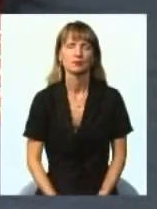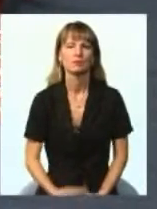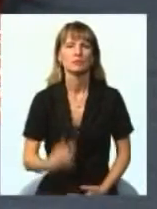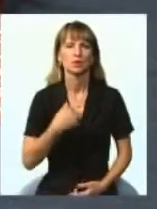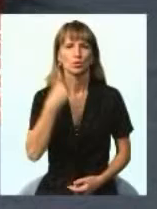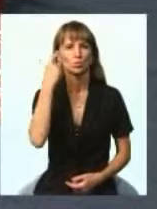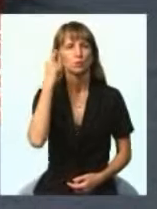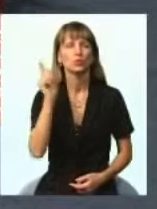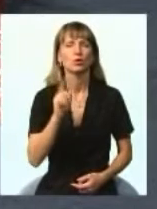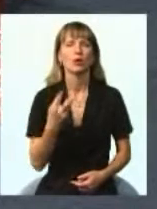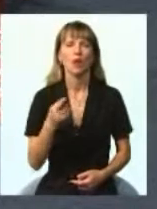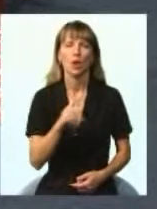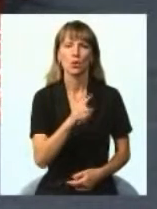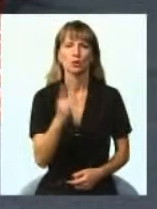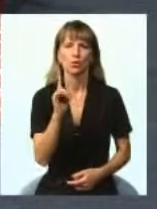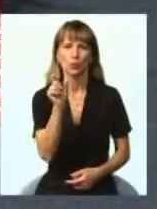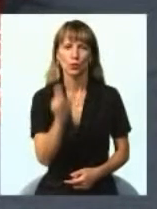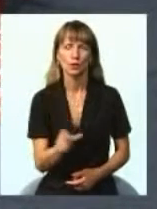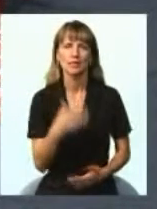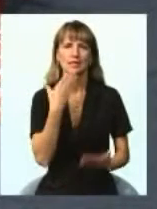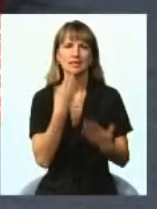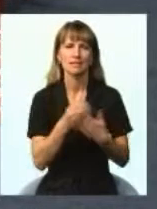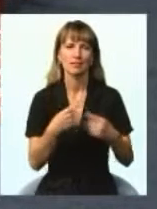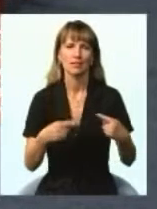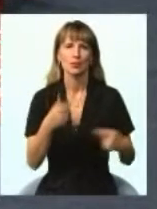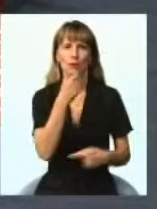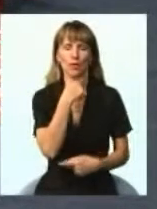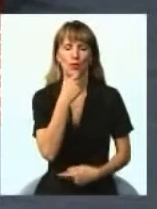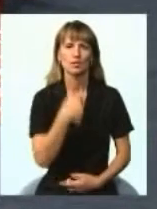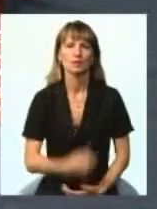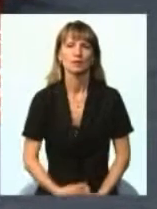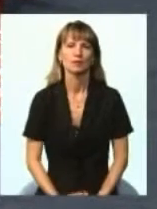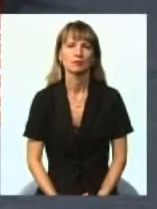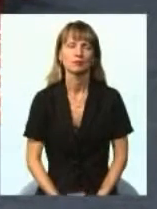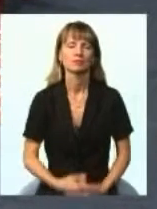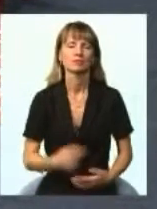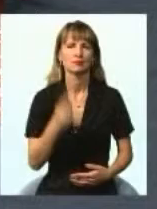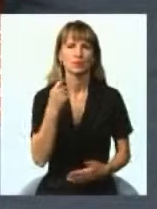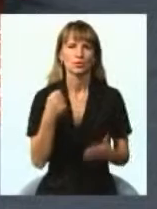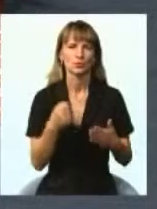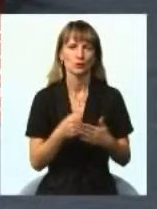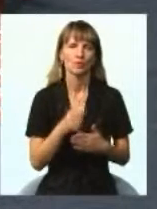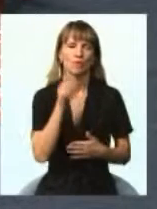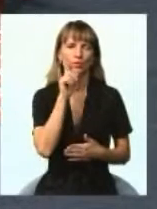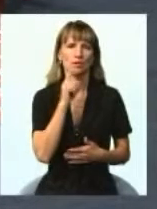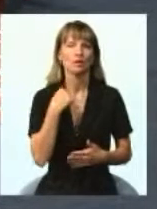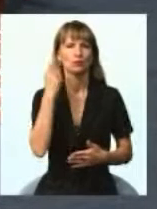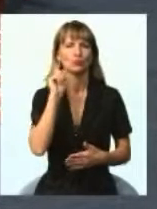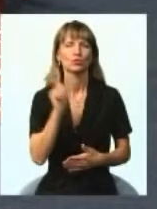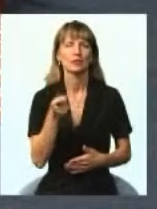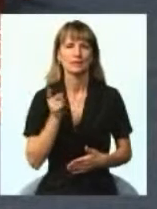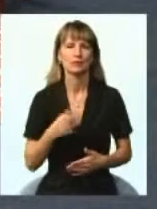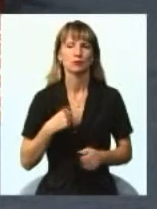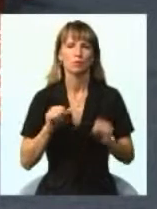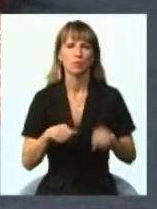Мені здається, що для кожної людини свій вид морозива. До смаку. Тож, я гадаю, що дійсно ми